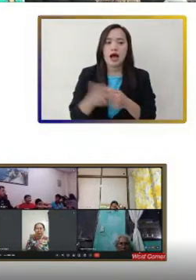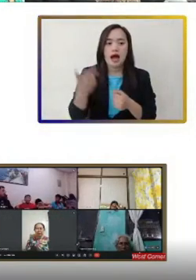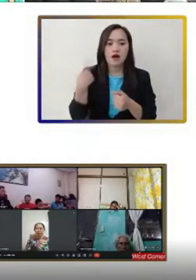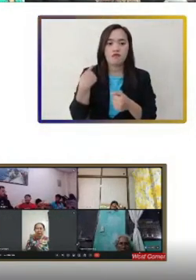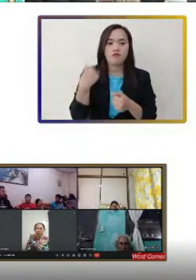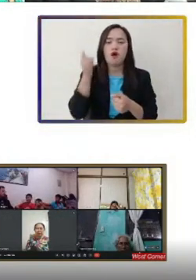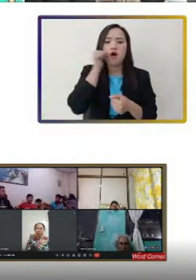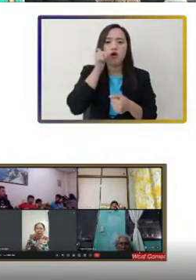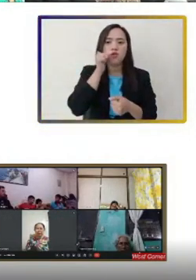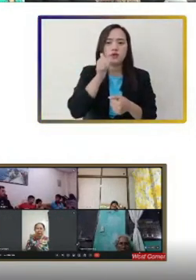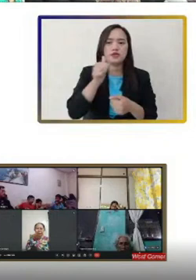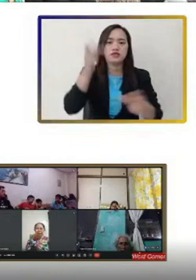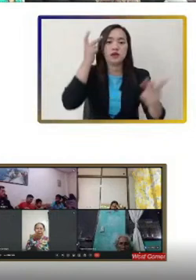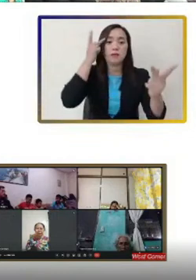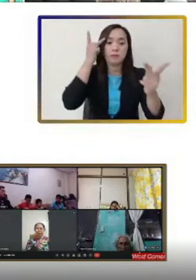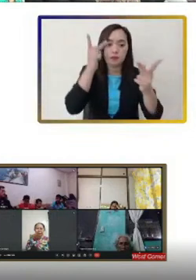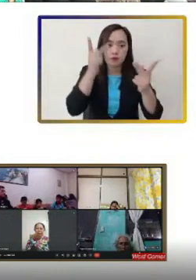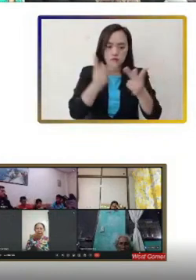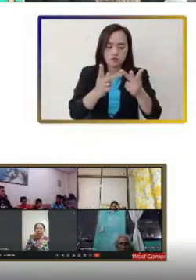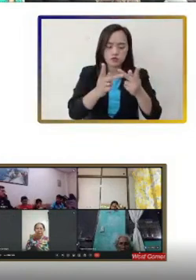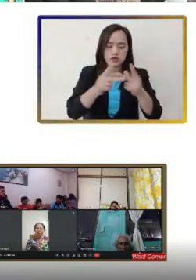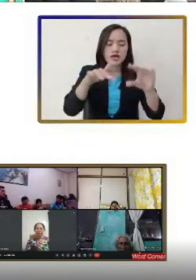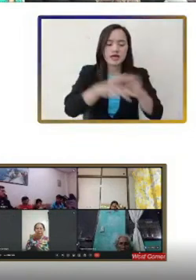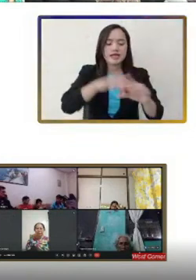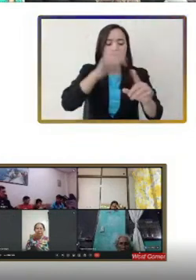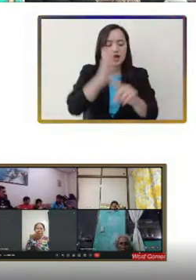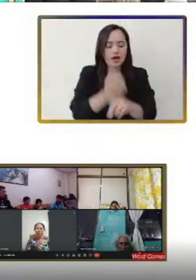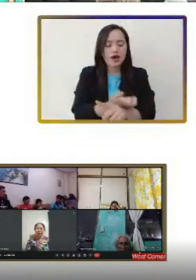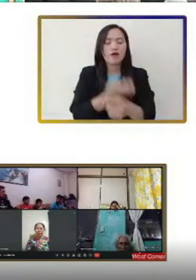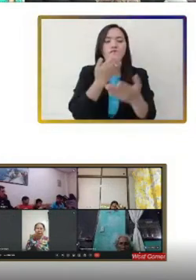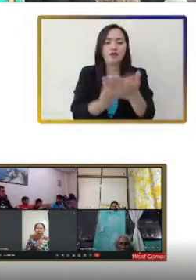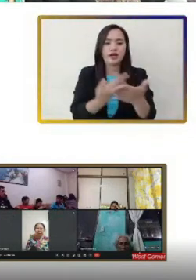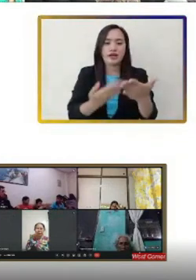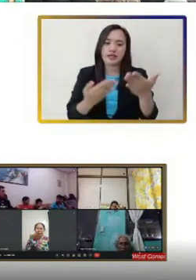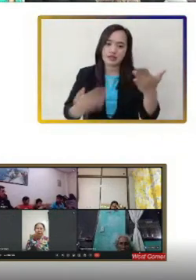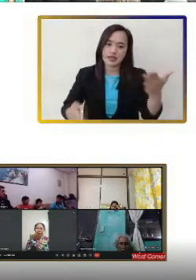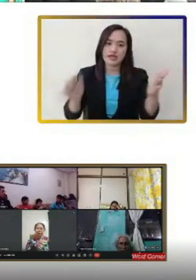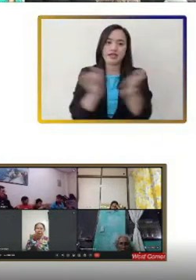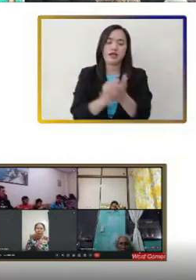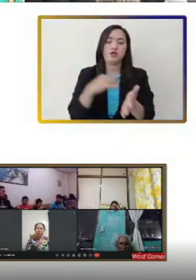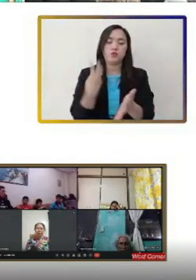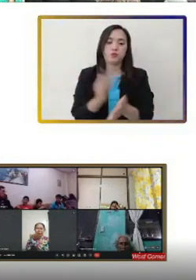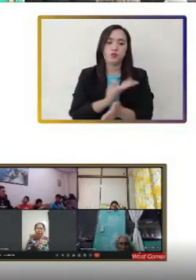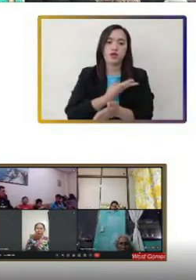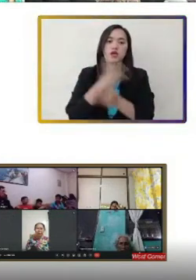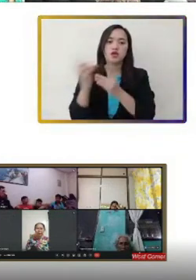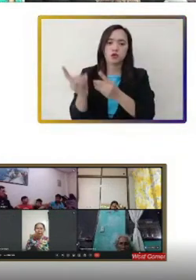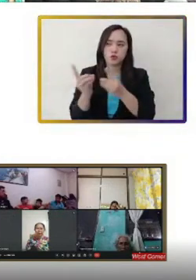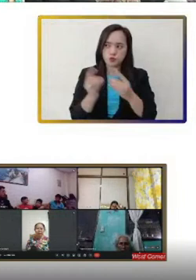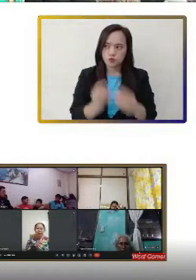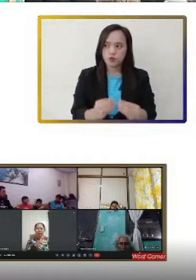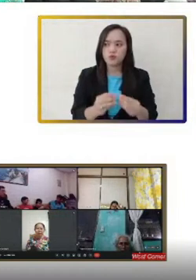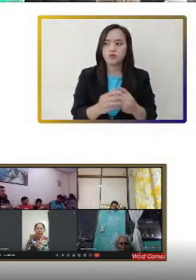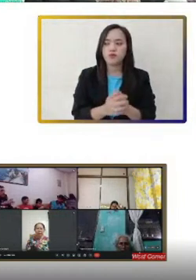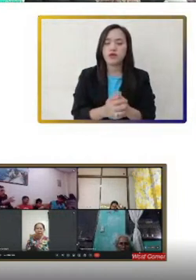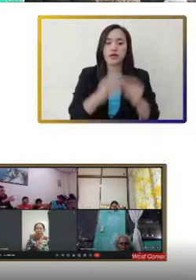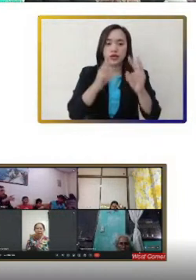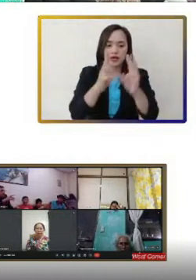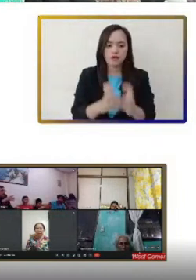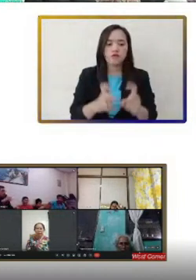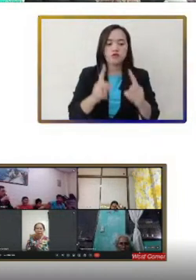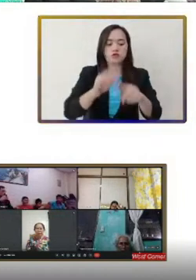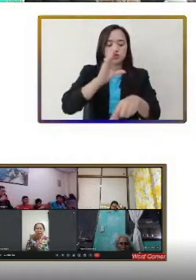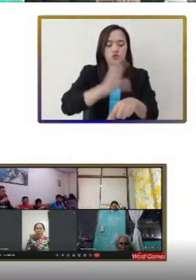Meron tayong projection sa lahat ng ginagawa natin, lalong-lalo na sa programa po natin. Ano po yung hinihit